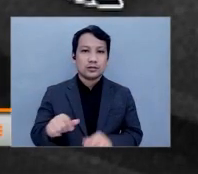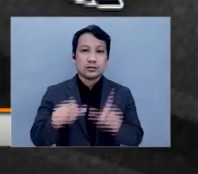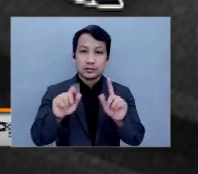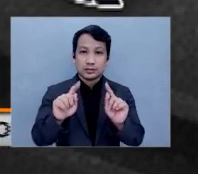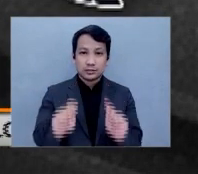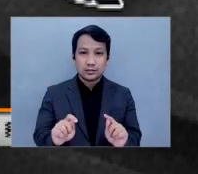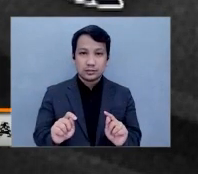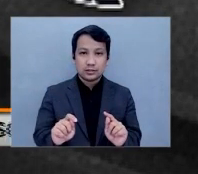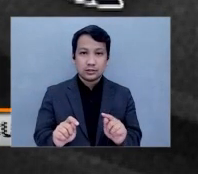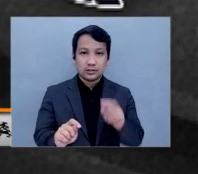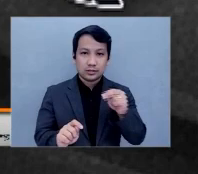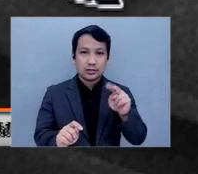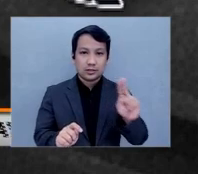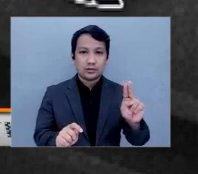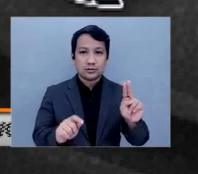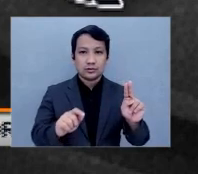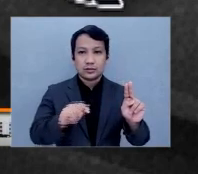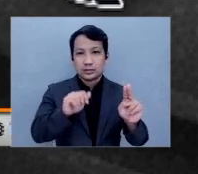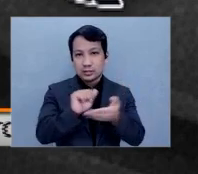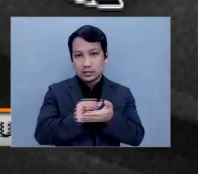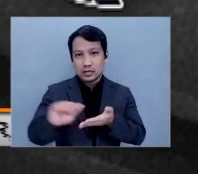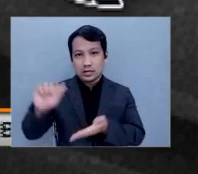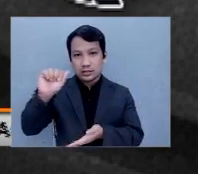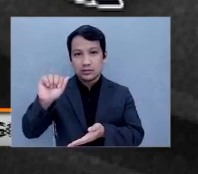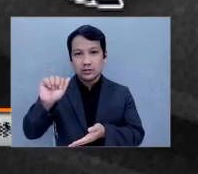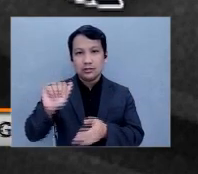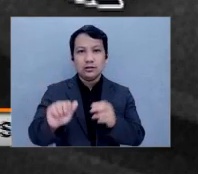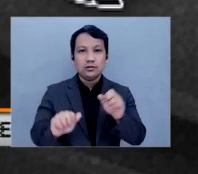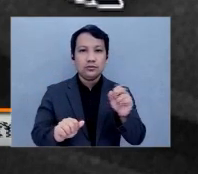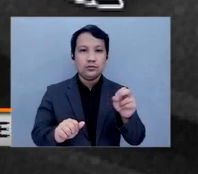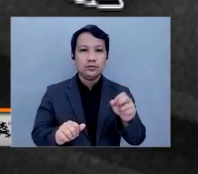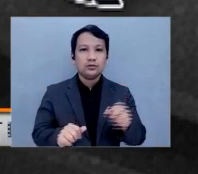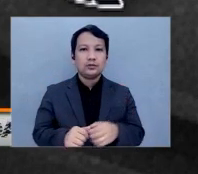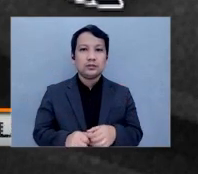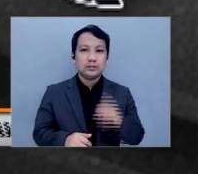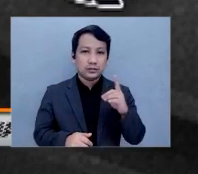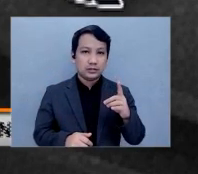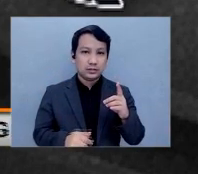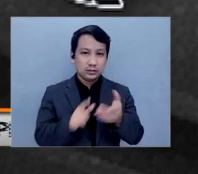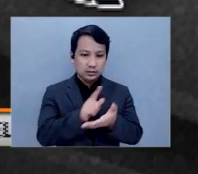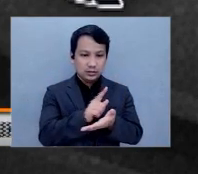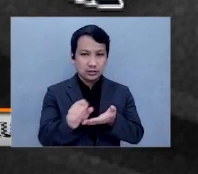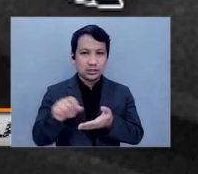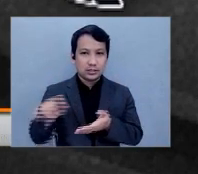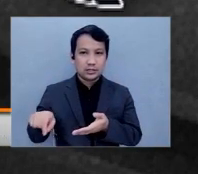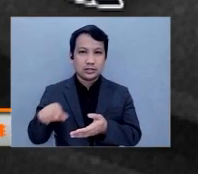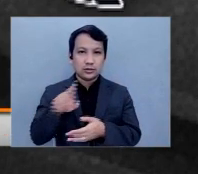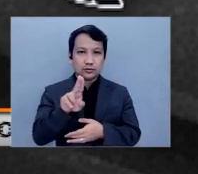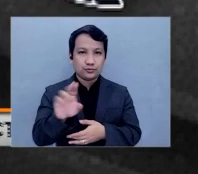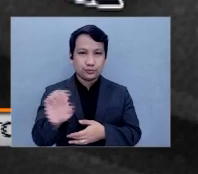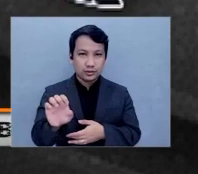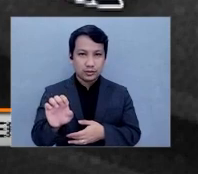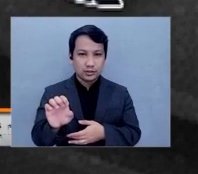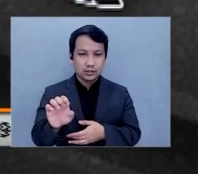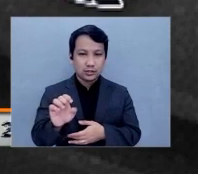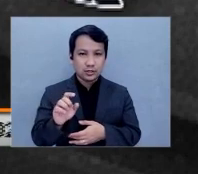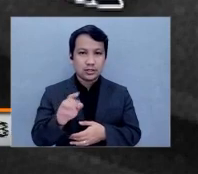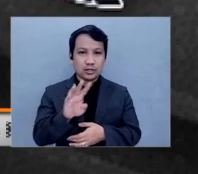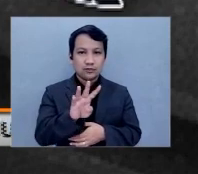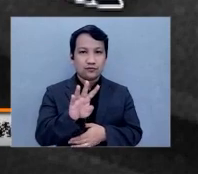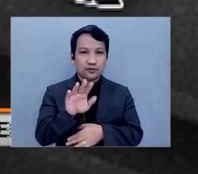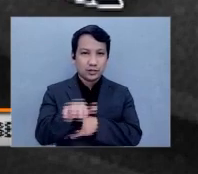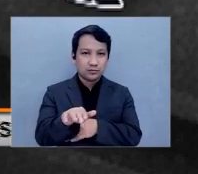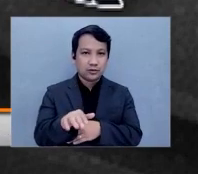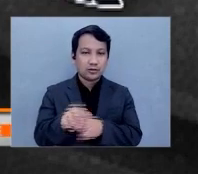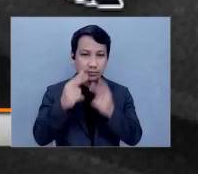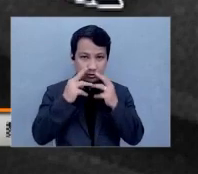NU Bulldogs kontra Adamson Soaring Falcons ng 12 noon at bakbakang DLSU Green Archers at UE Red Warriors naman ng 4 p.m. Mapapanood